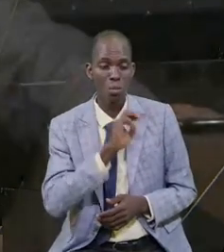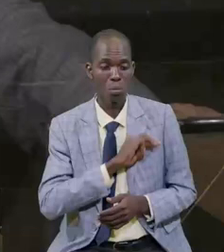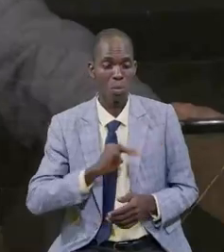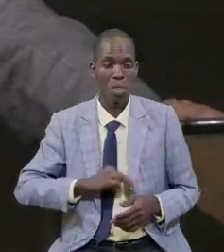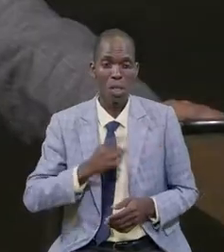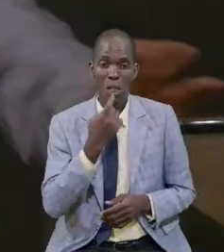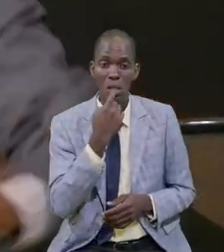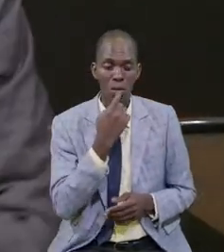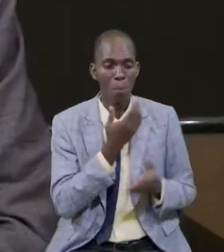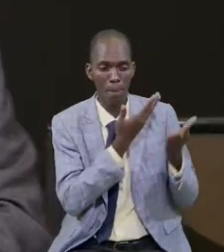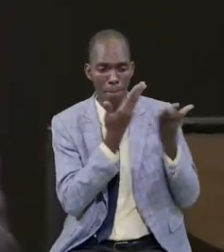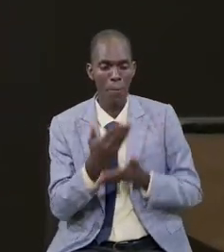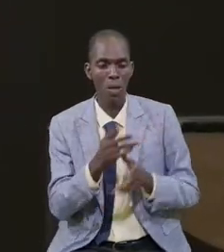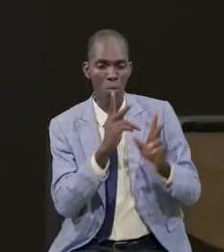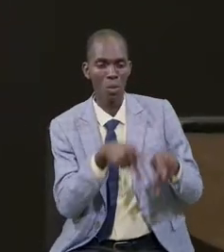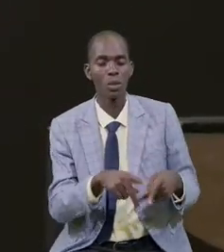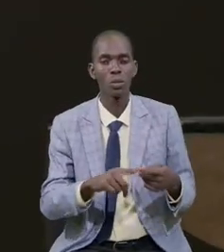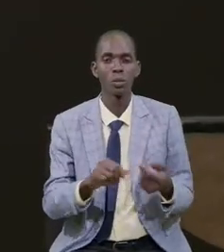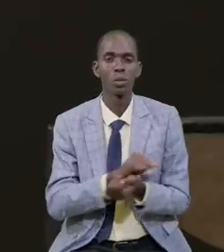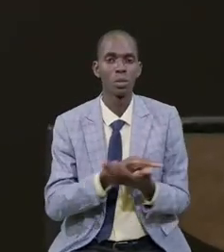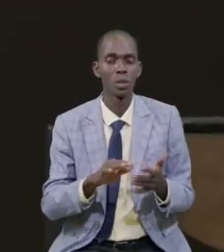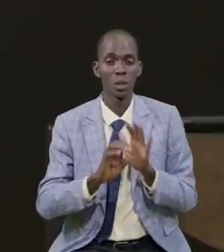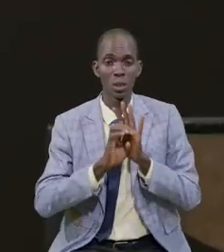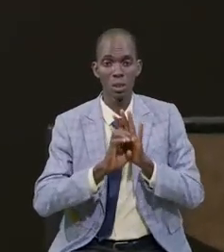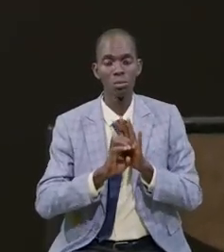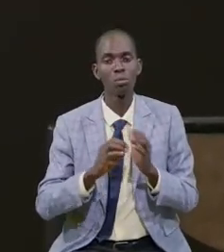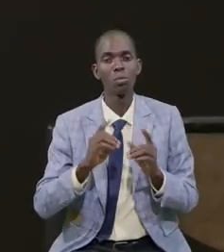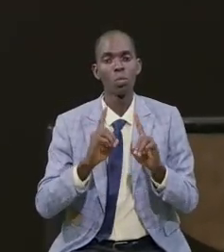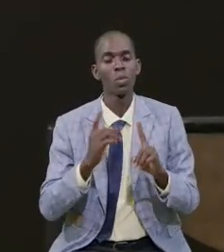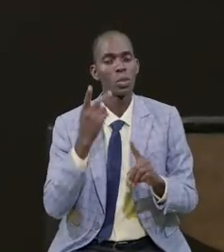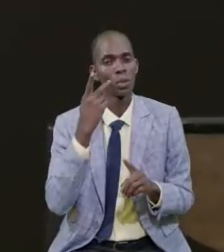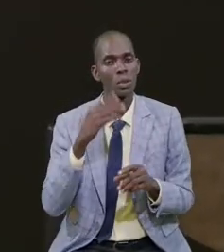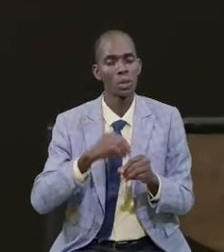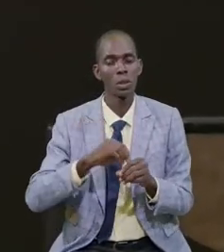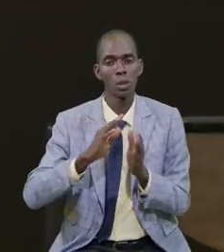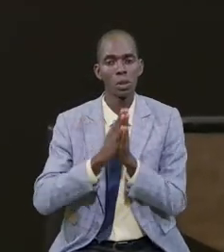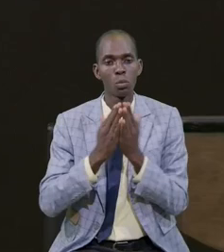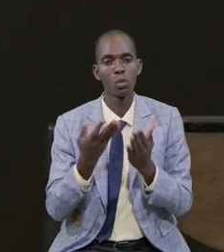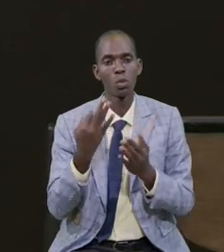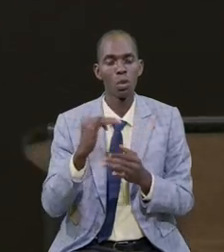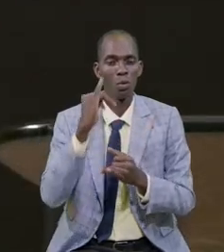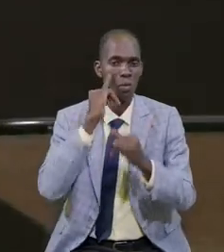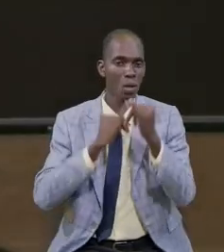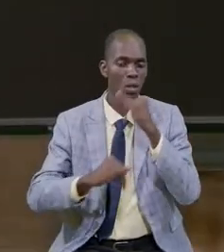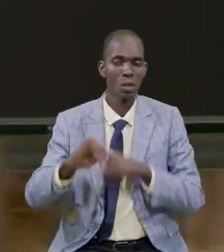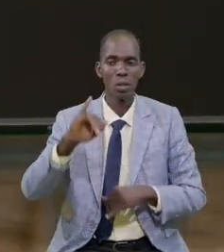les a amenés à la destruction. Nous allons à Ésaïe